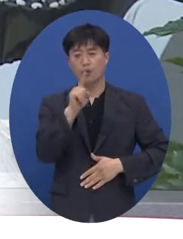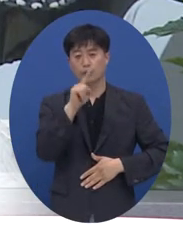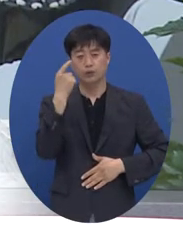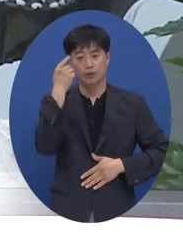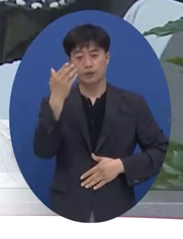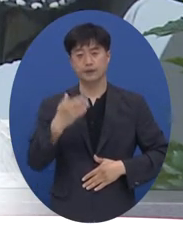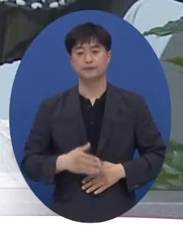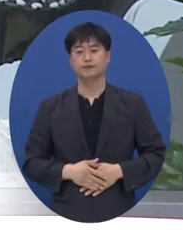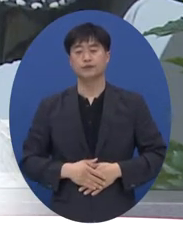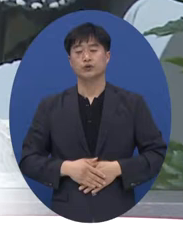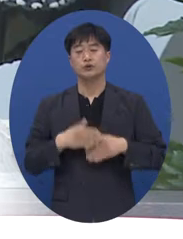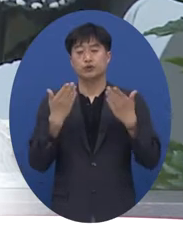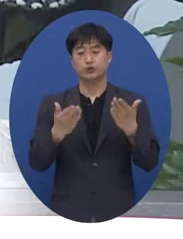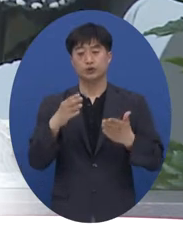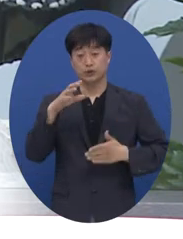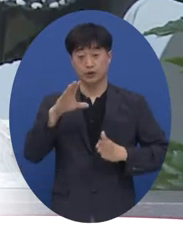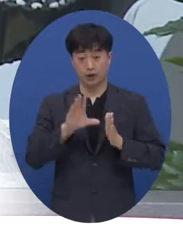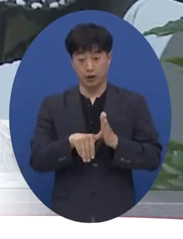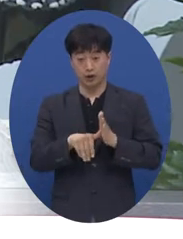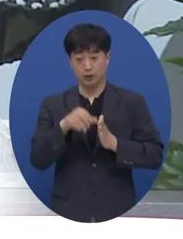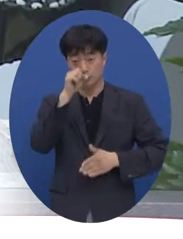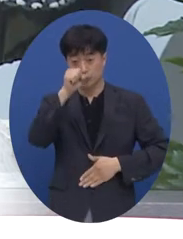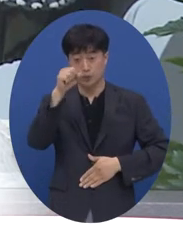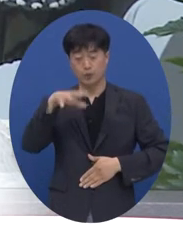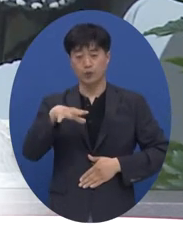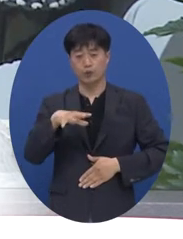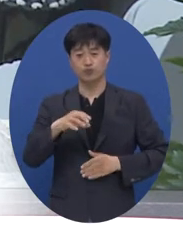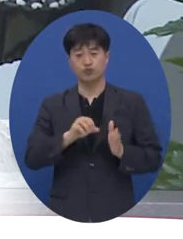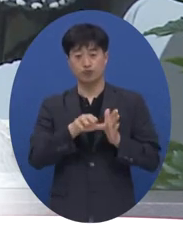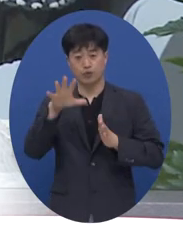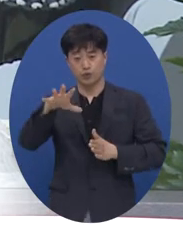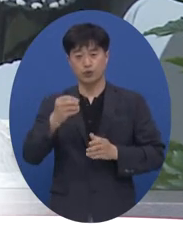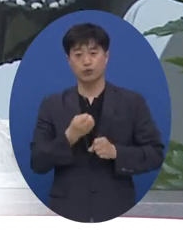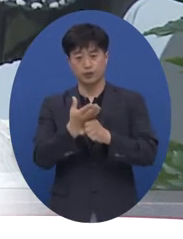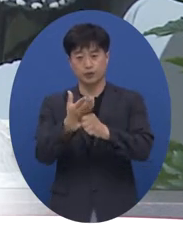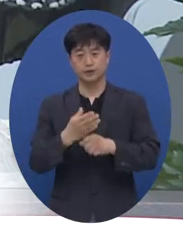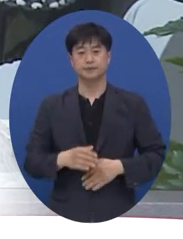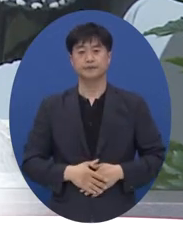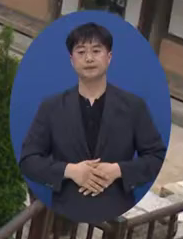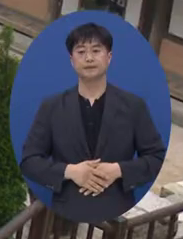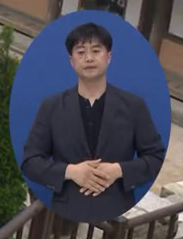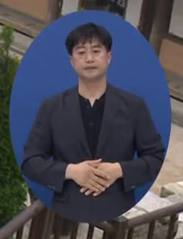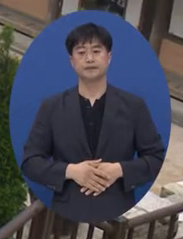경기북부 김태희 기자가 휴가철 가볼만한 경기북부 명소를 소개합니다